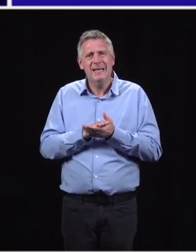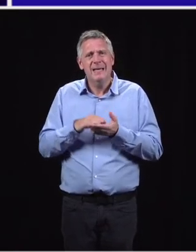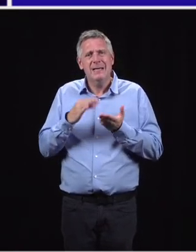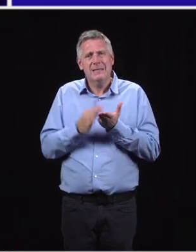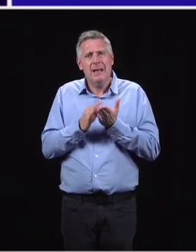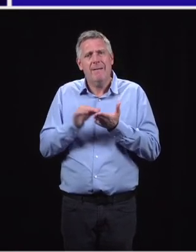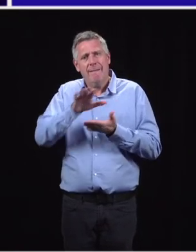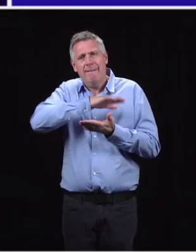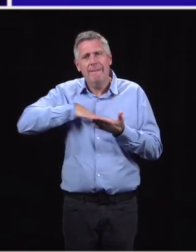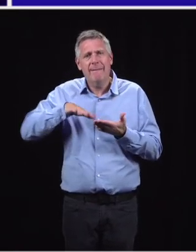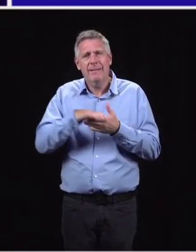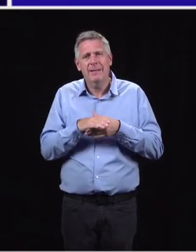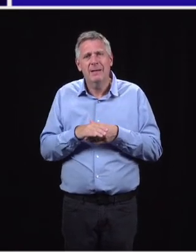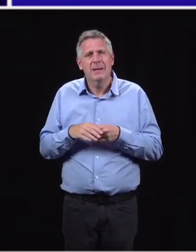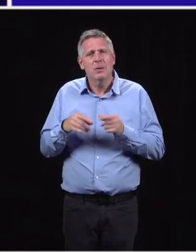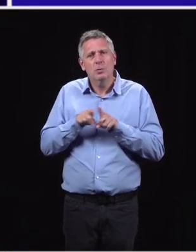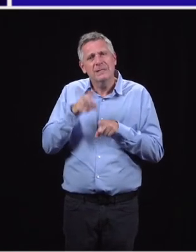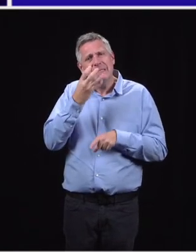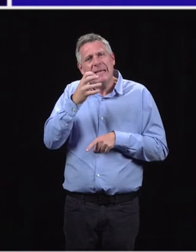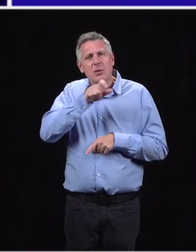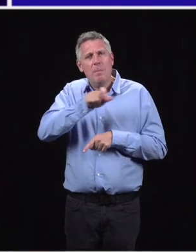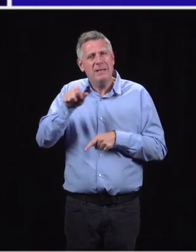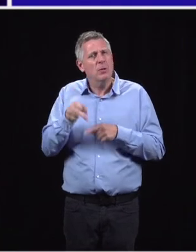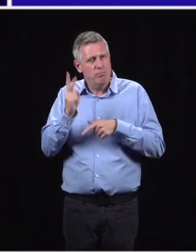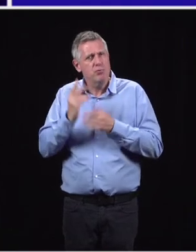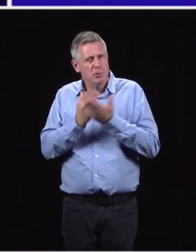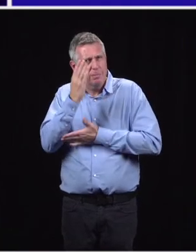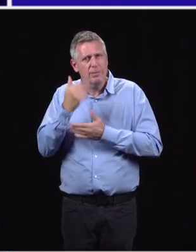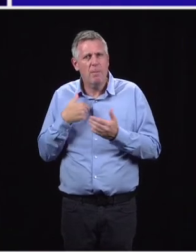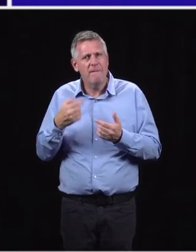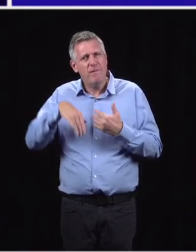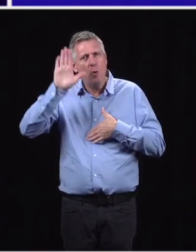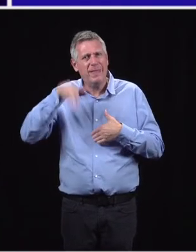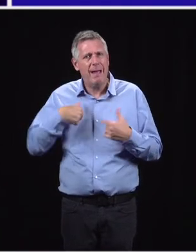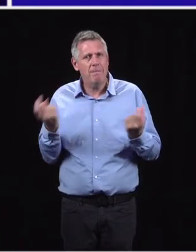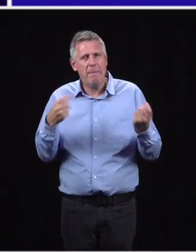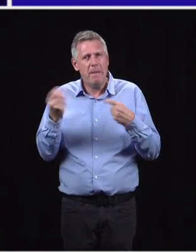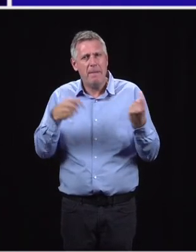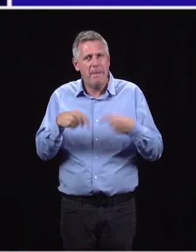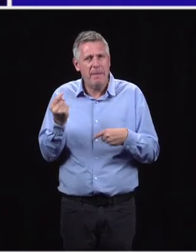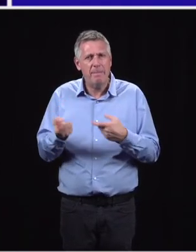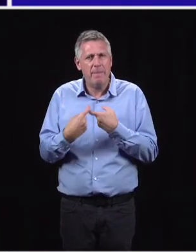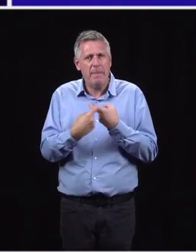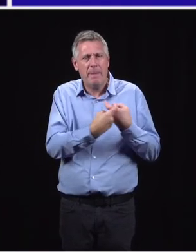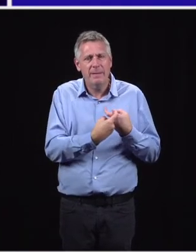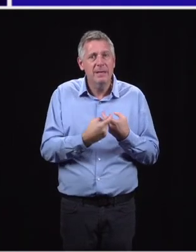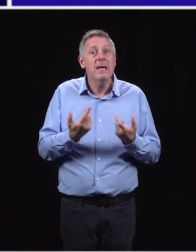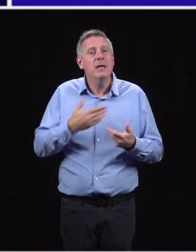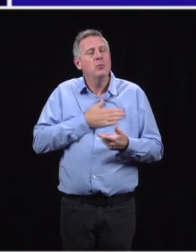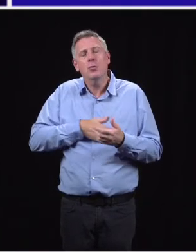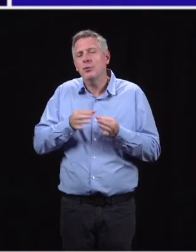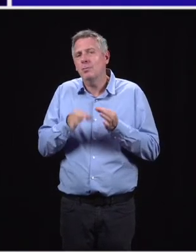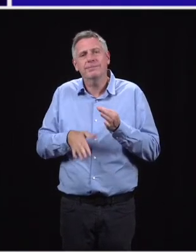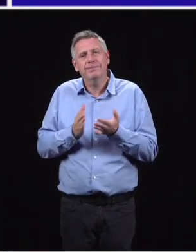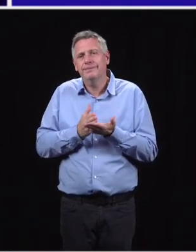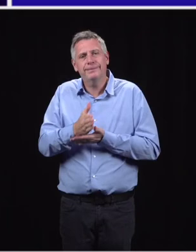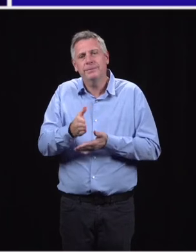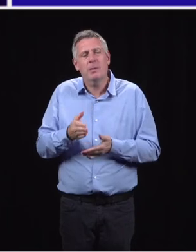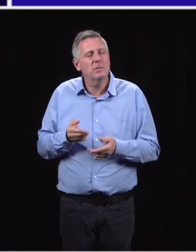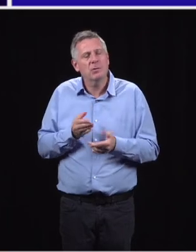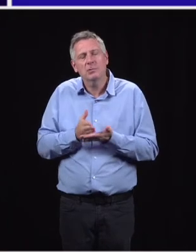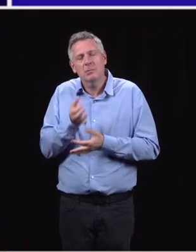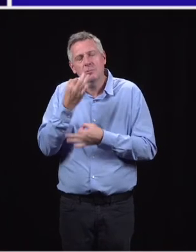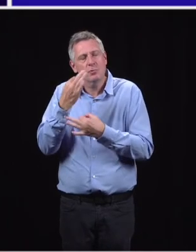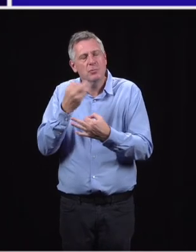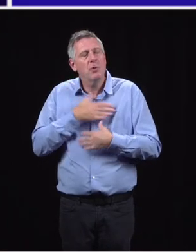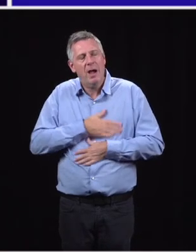personnes aussi qui sont pour tes volontaires pour tester avec nous donc on est vraiment content on est on se dit que que ça a du sens et on est vraiment ravis